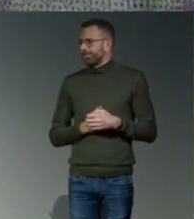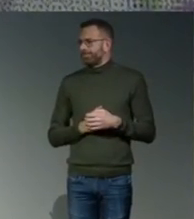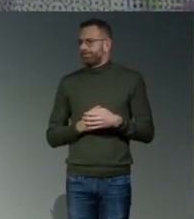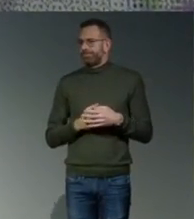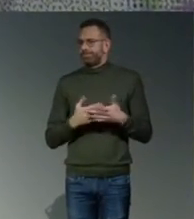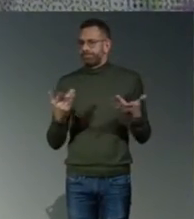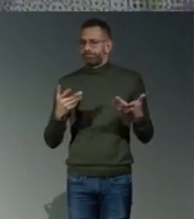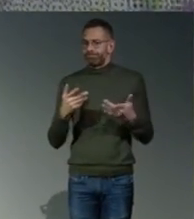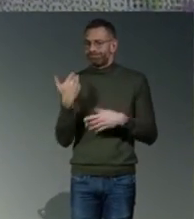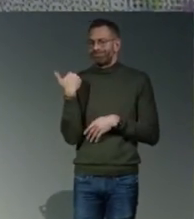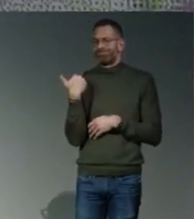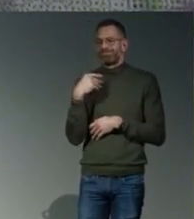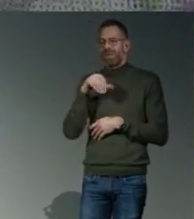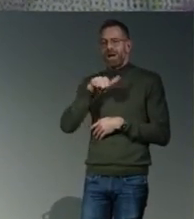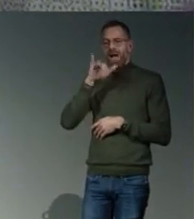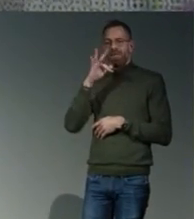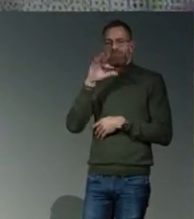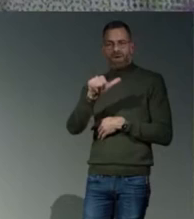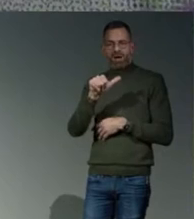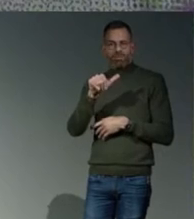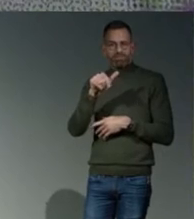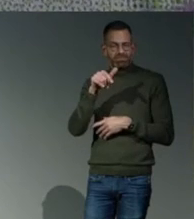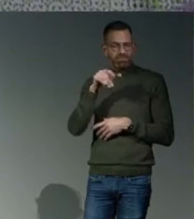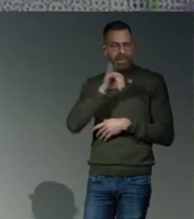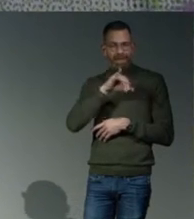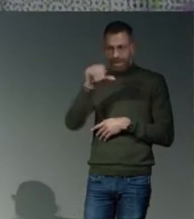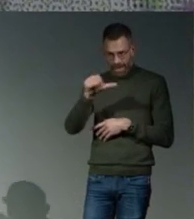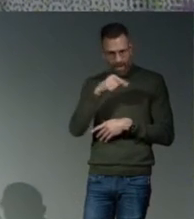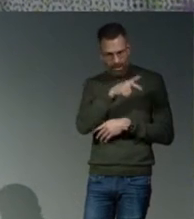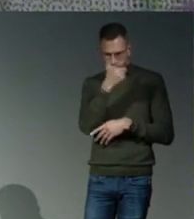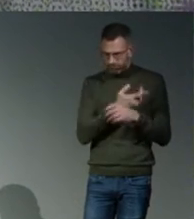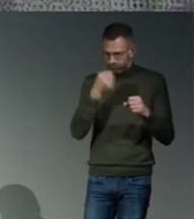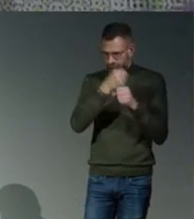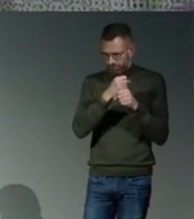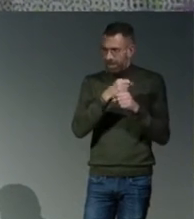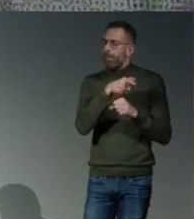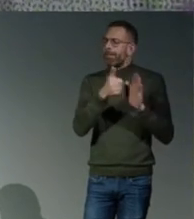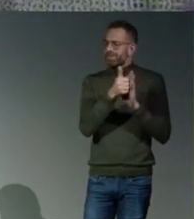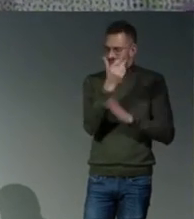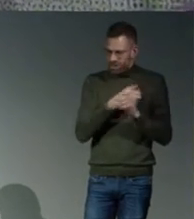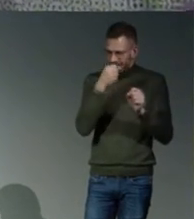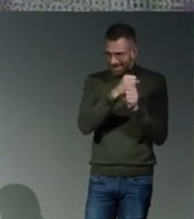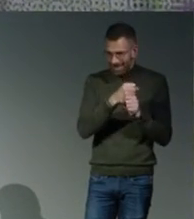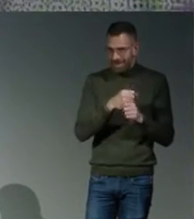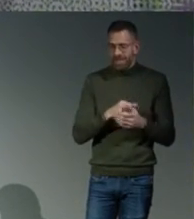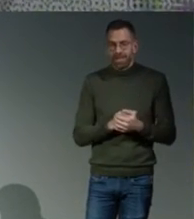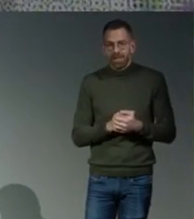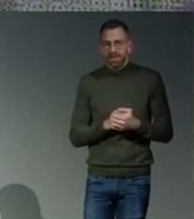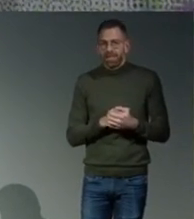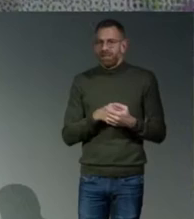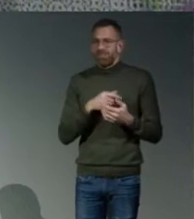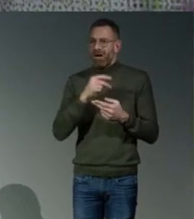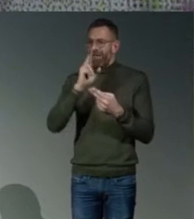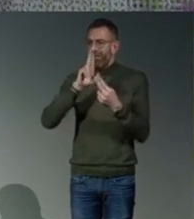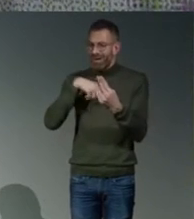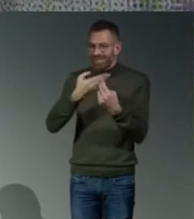AIFA, dont on parlait, c'est-à-dire l'intelligence artificielle que veut coder mon personnage, c'est moins un chatbot,